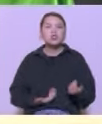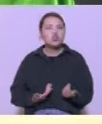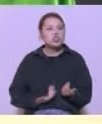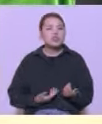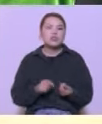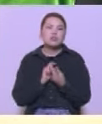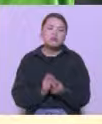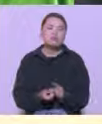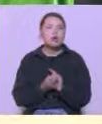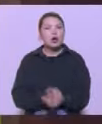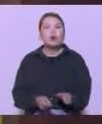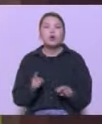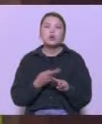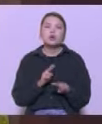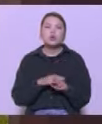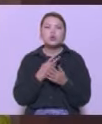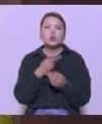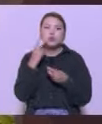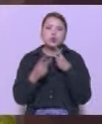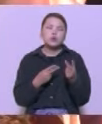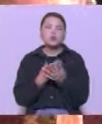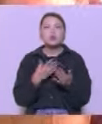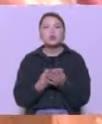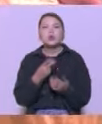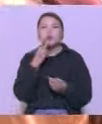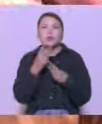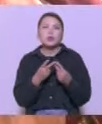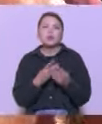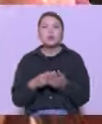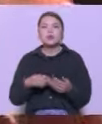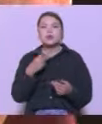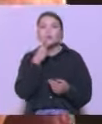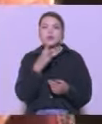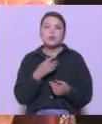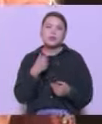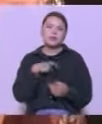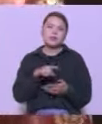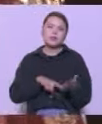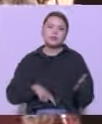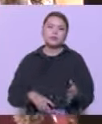трудностями. А главное, показали пример того, как творчество помогает укрепить веру в себя.